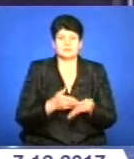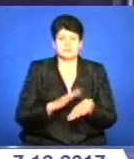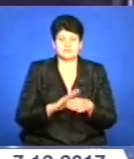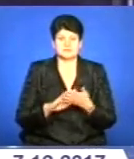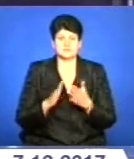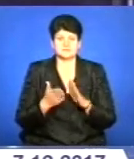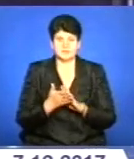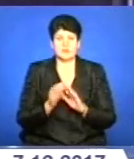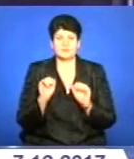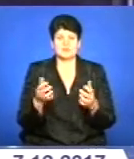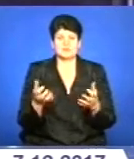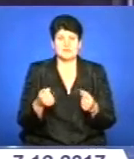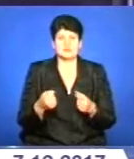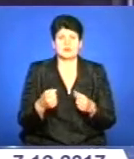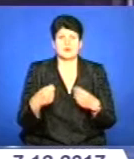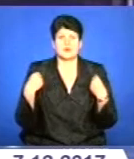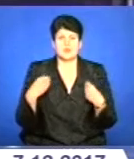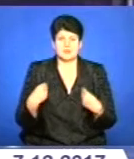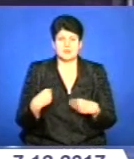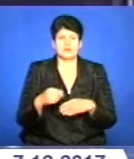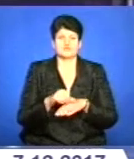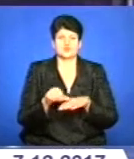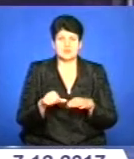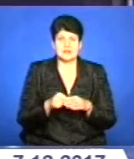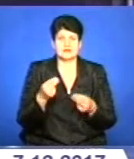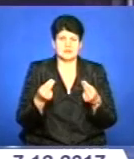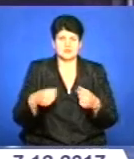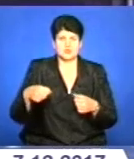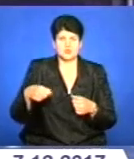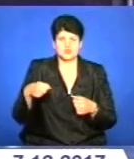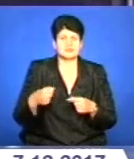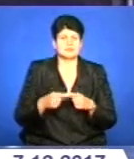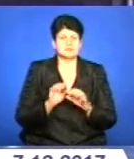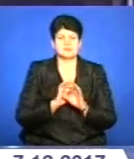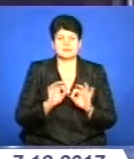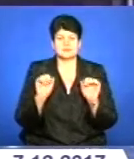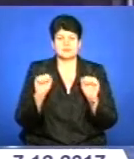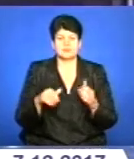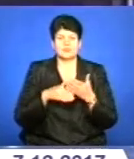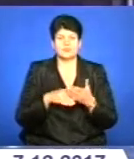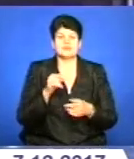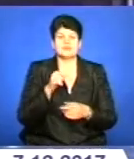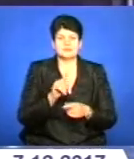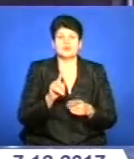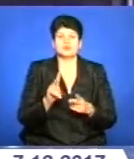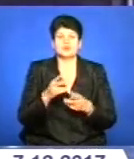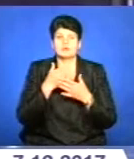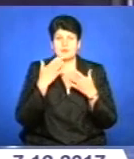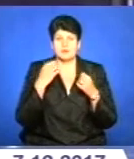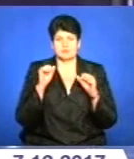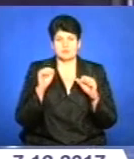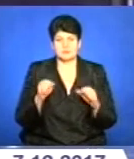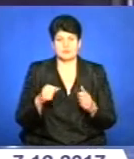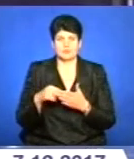можуть взяти одяг, взуття, іграшки та сумки. Ініціатори проекту кажуть, це чудова можливість допомогти тим, хто не має фінансової